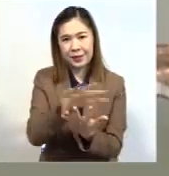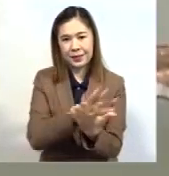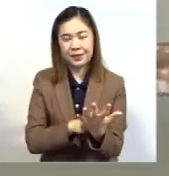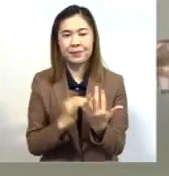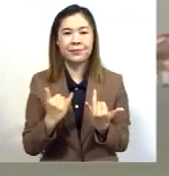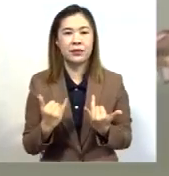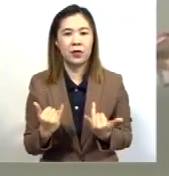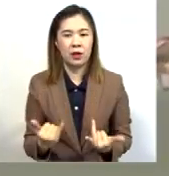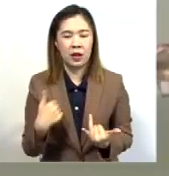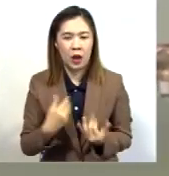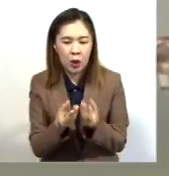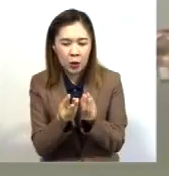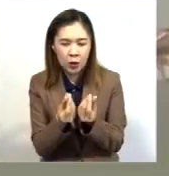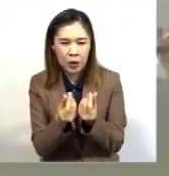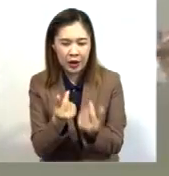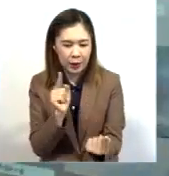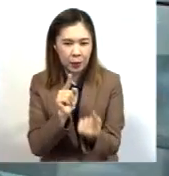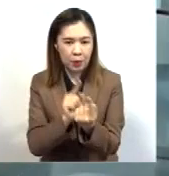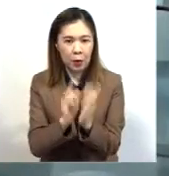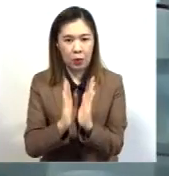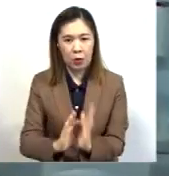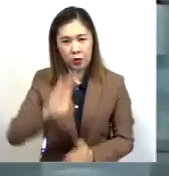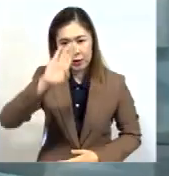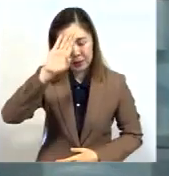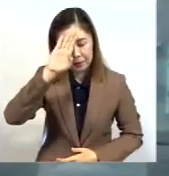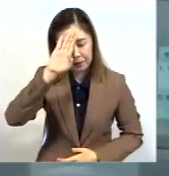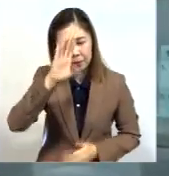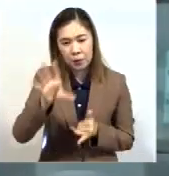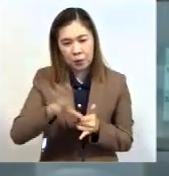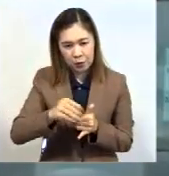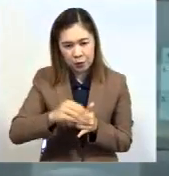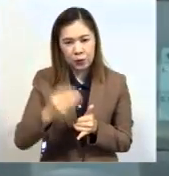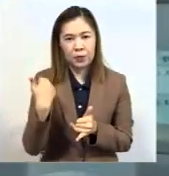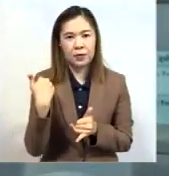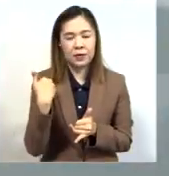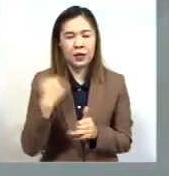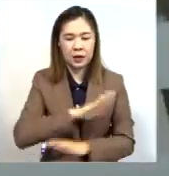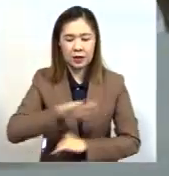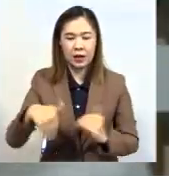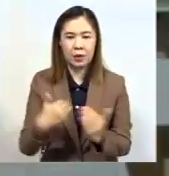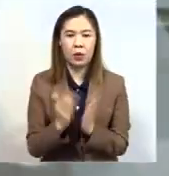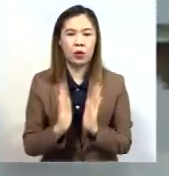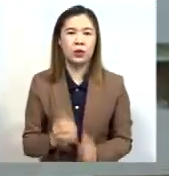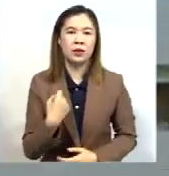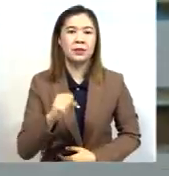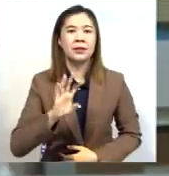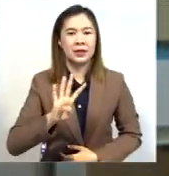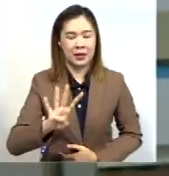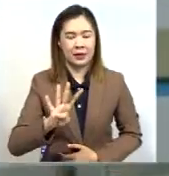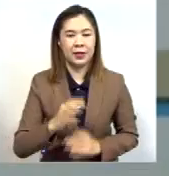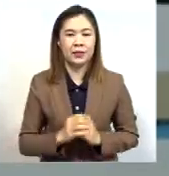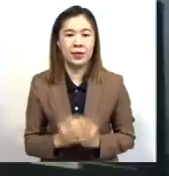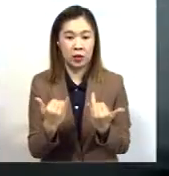ดเราก็ยังคงตัวเลขที่เราพบผู้ป่วยติดเชื้อจากต่างประเทศมีทั้งหมด14คนด้วยกันต